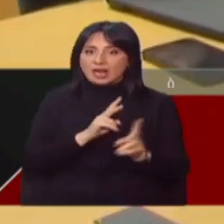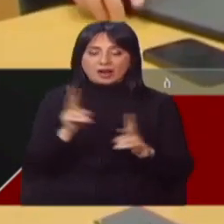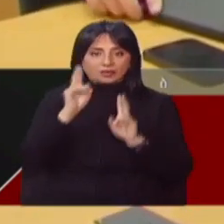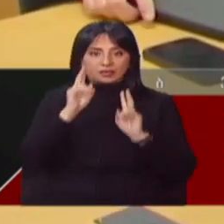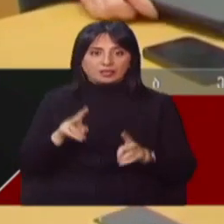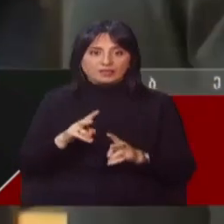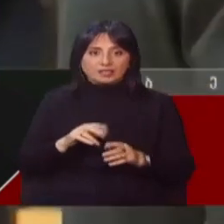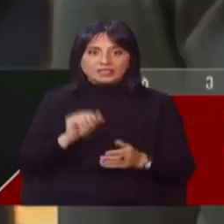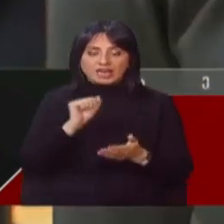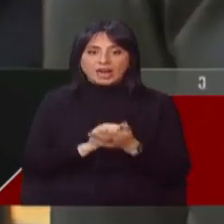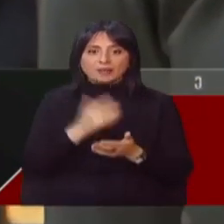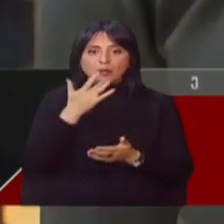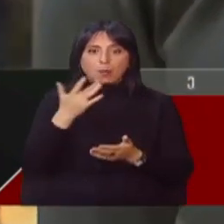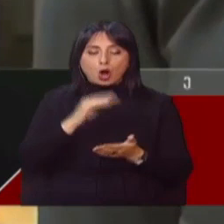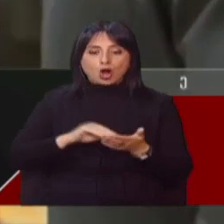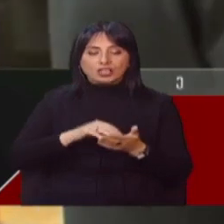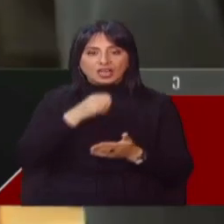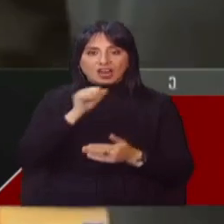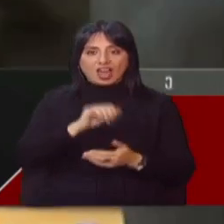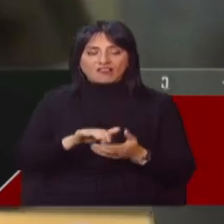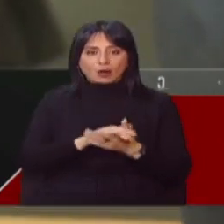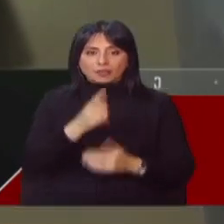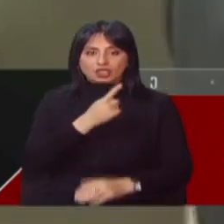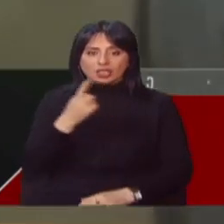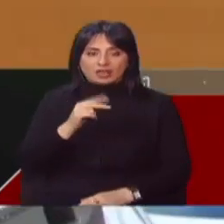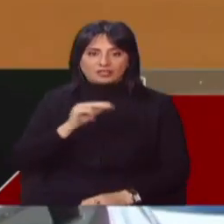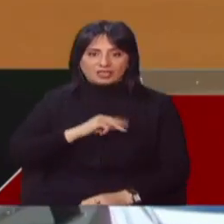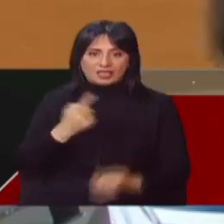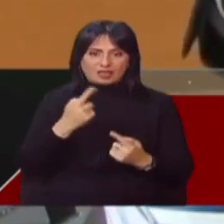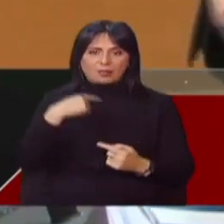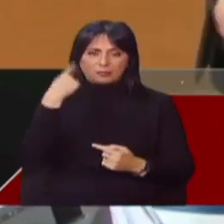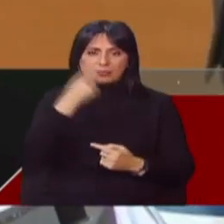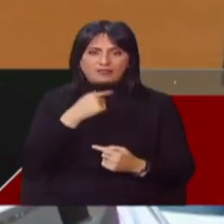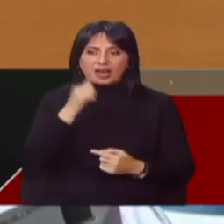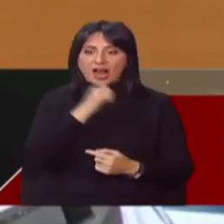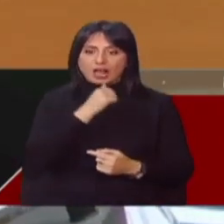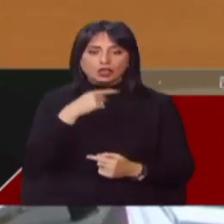იცის. გამოცემა პოლიტიკოსთან ინტერვიუში ევროკავშირის ერთ-ერთმა თანამდებობის